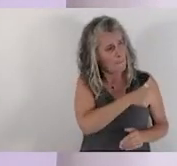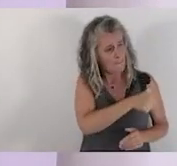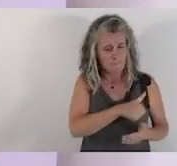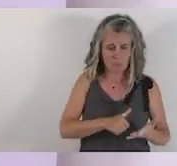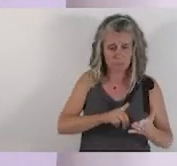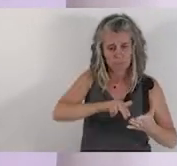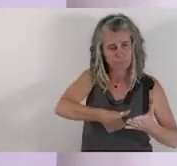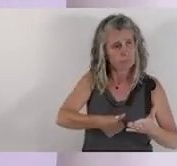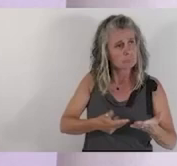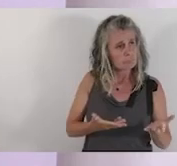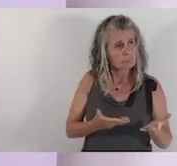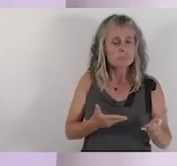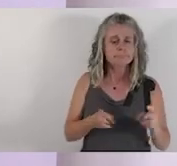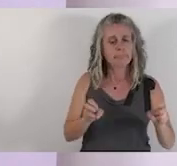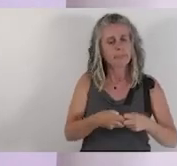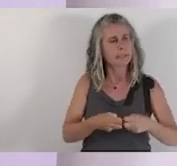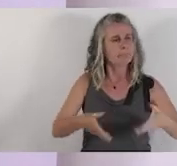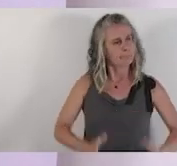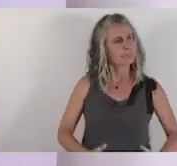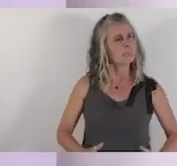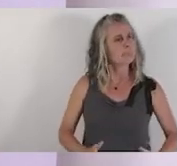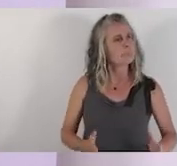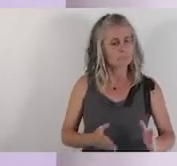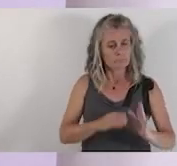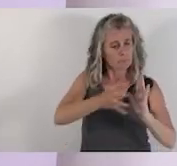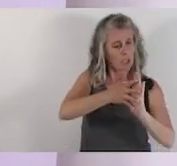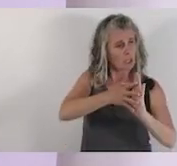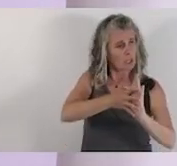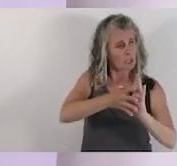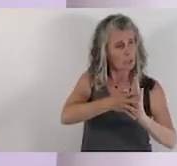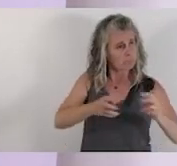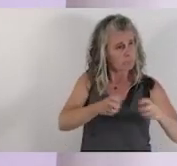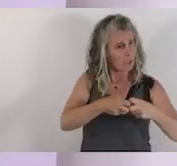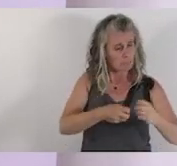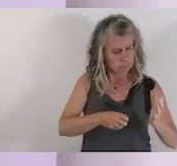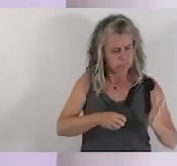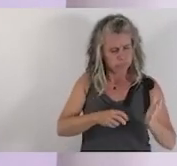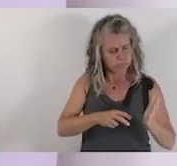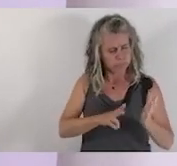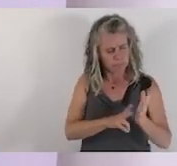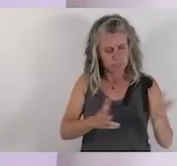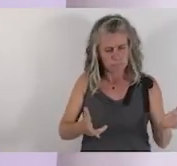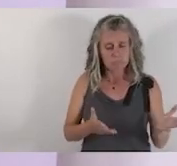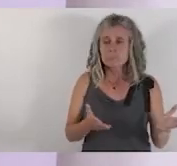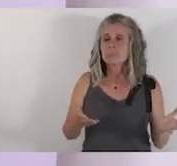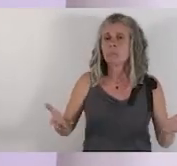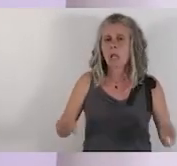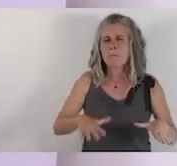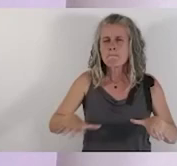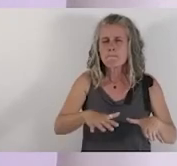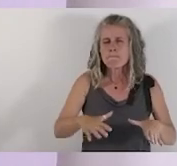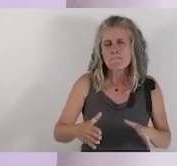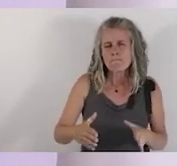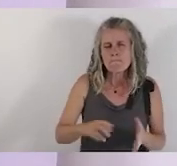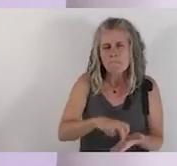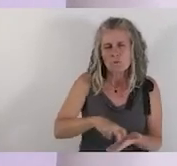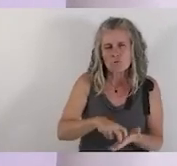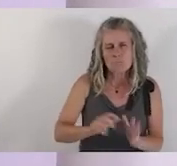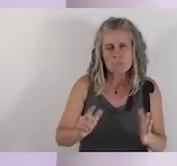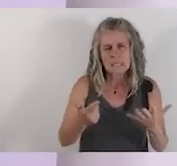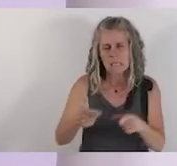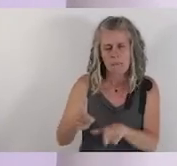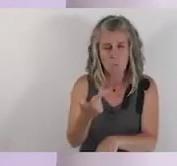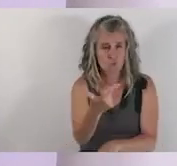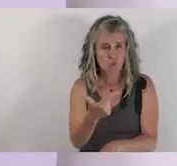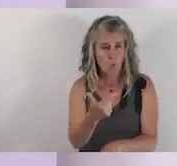publics, les grilles tarifaires. Elles sont donc soumises au vote. On compte deux maisons pour tous dans le 7e arrondissement qui sont la